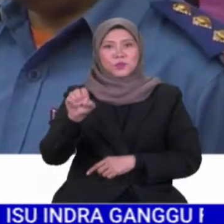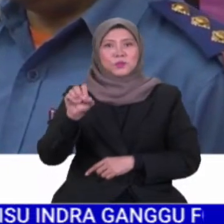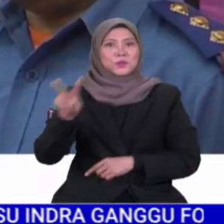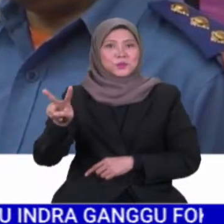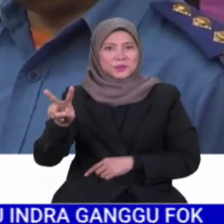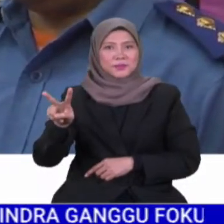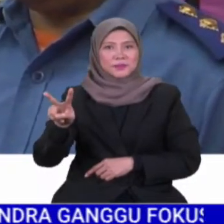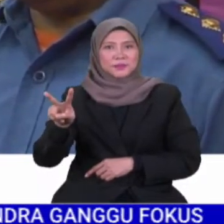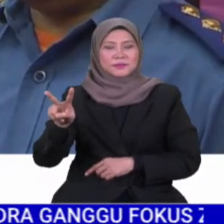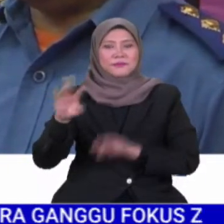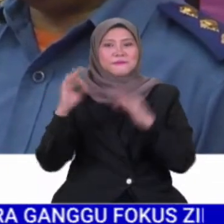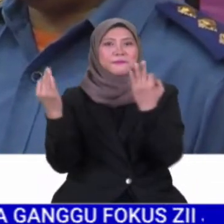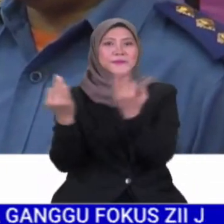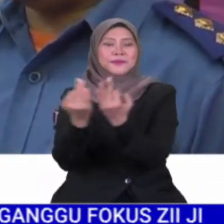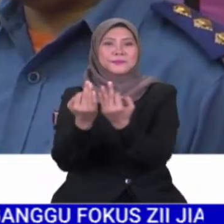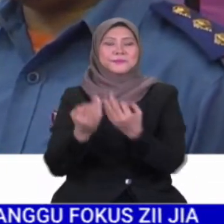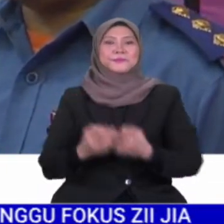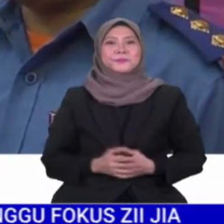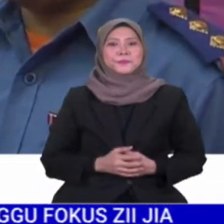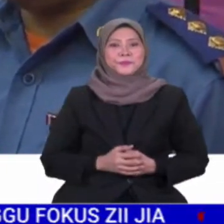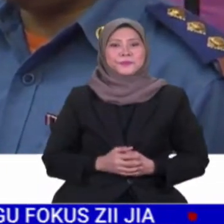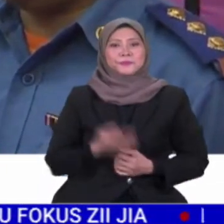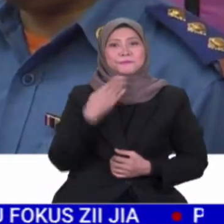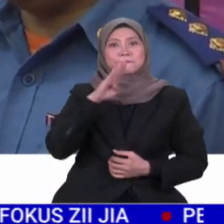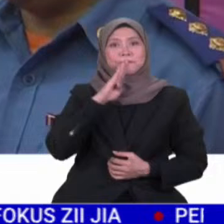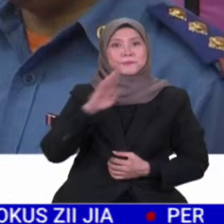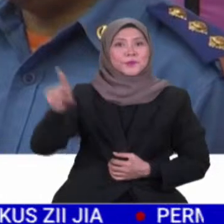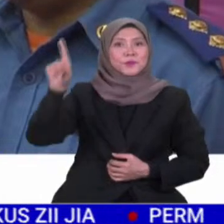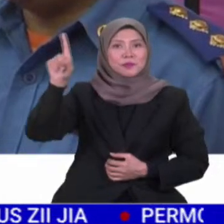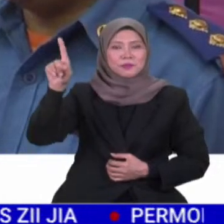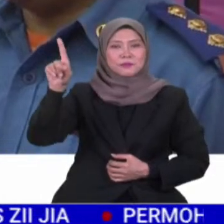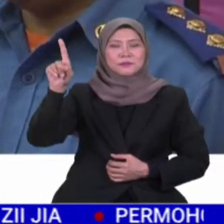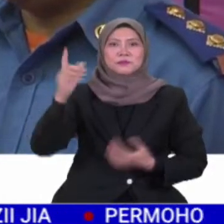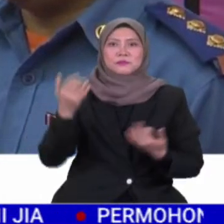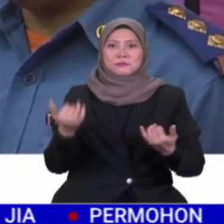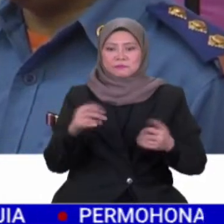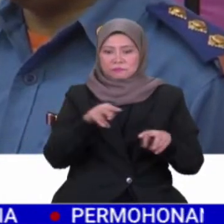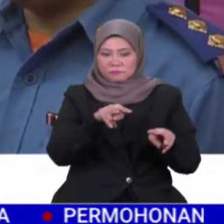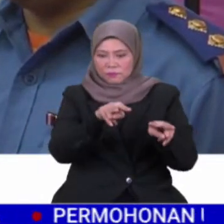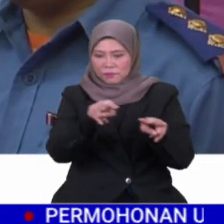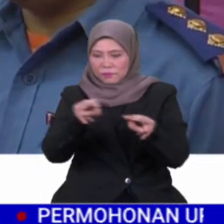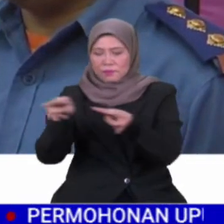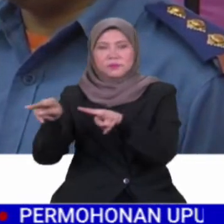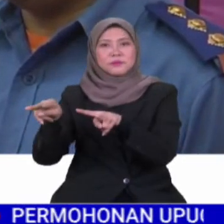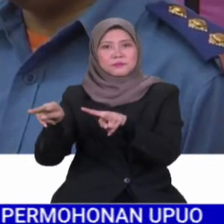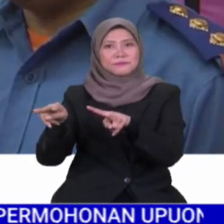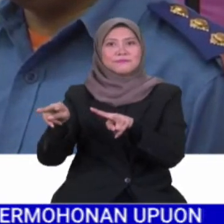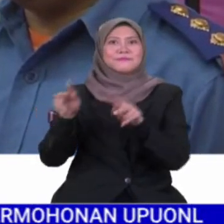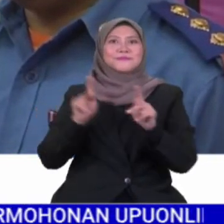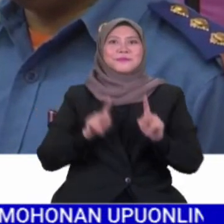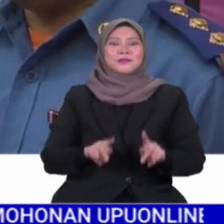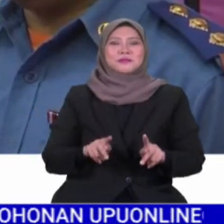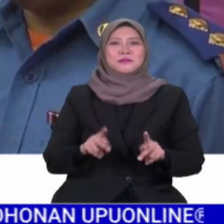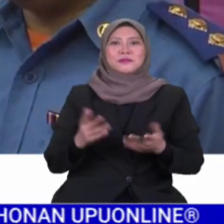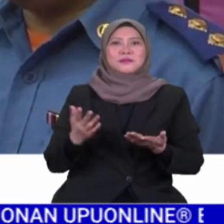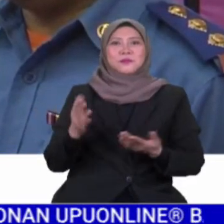102 keluarga. Dan alhamdulillah, berdasarkan tinjauan saya bagi pihak Yang Amat Berhormat Menteri